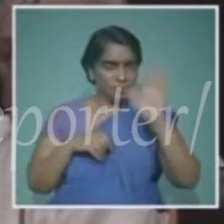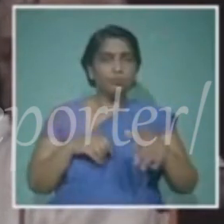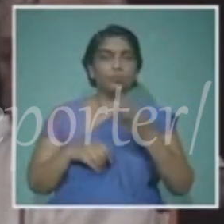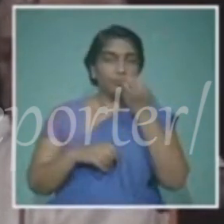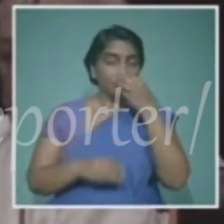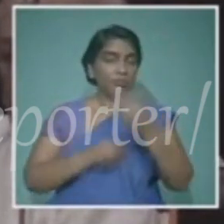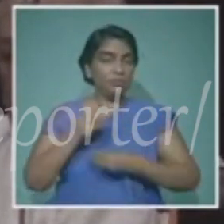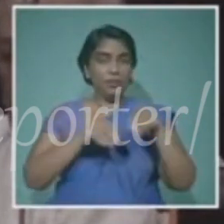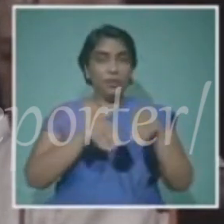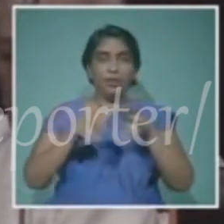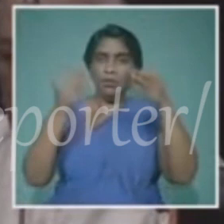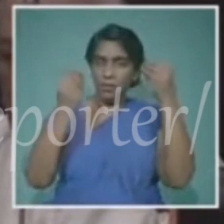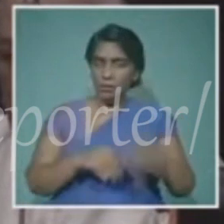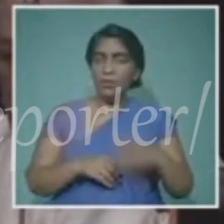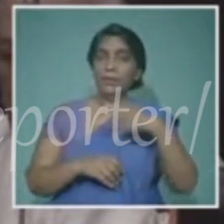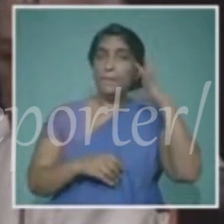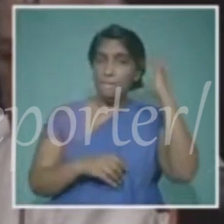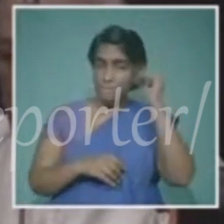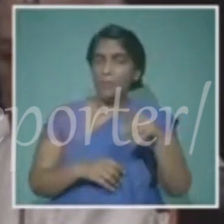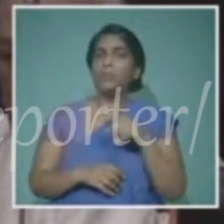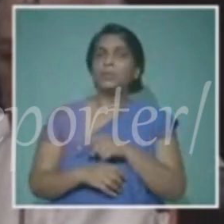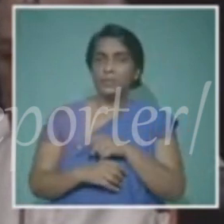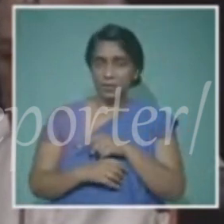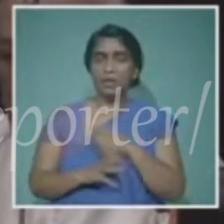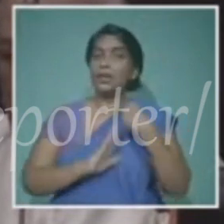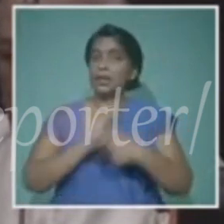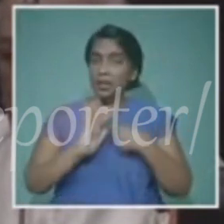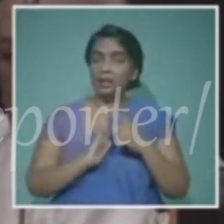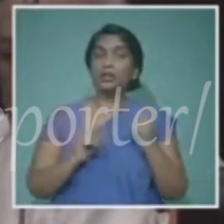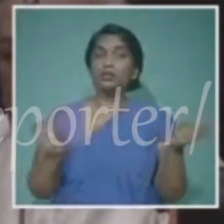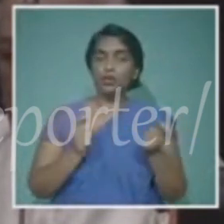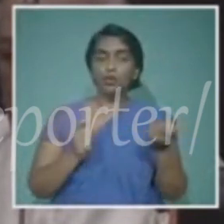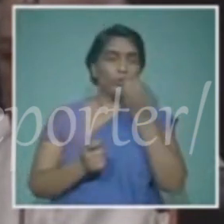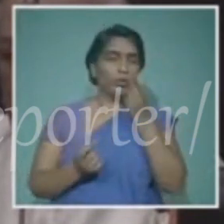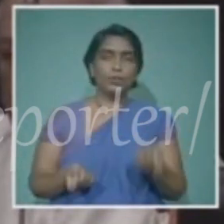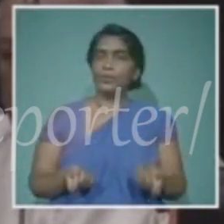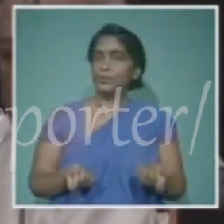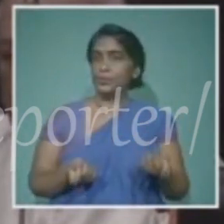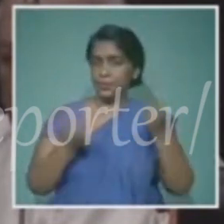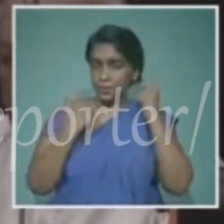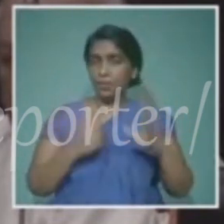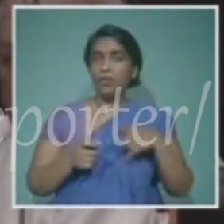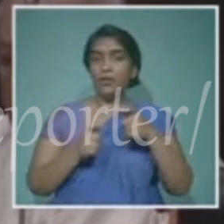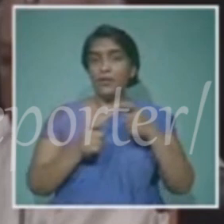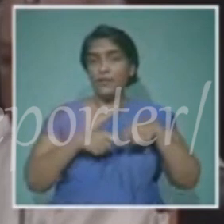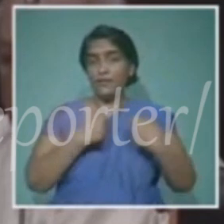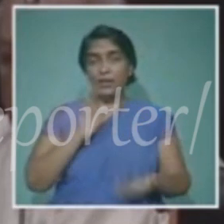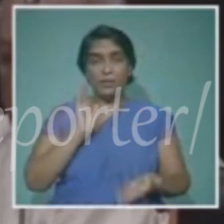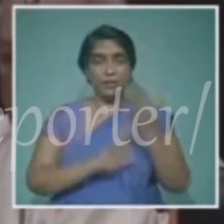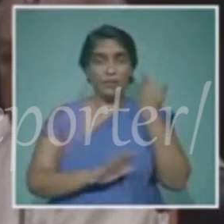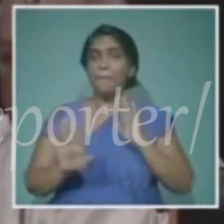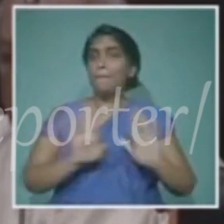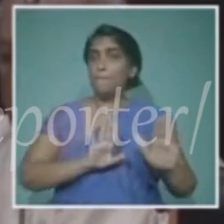ආහාර නිෂ්පාදනය කඩා වැටීමේ ප්‍රතිඵලයක් හැටියට දේශීය වෙළඳපොළේ බඩු මිල ඉහළ යනවා. උද්ධමනය ඉහළ යෑම